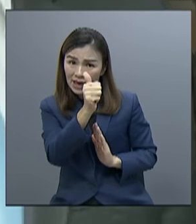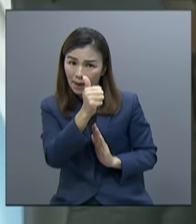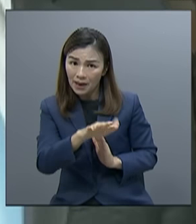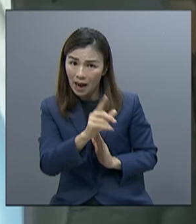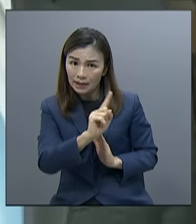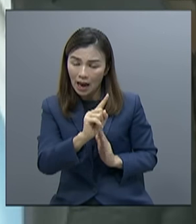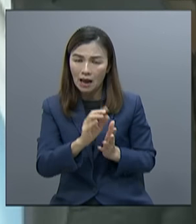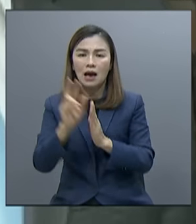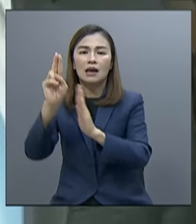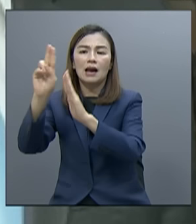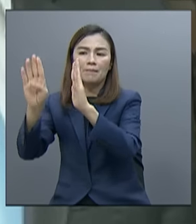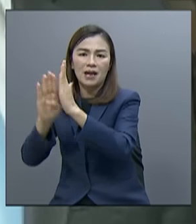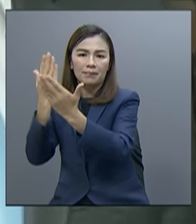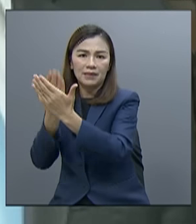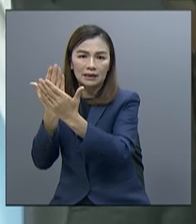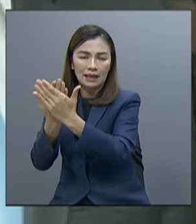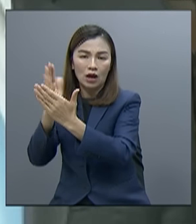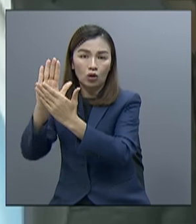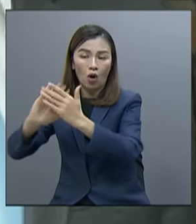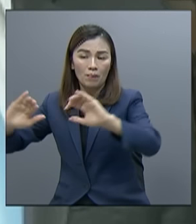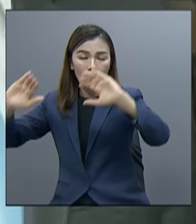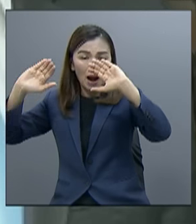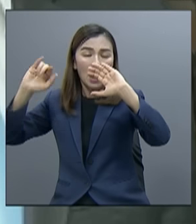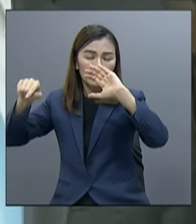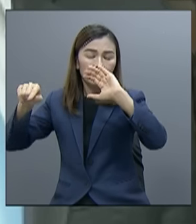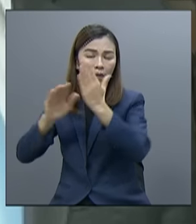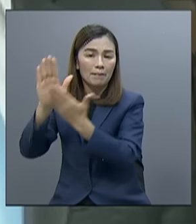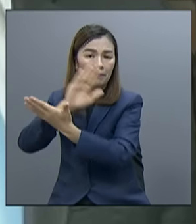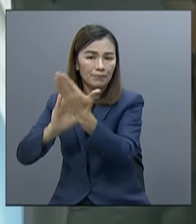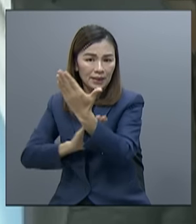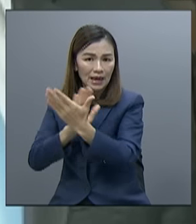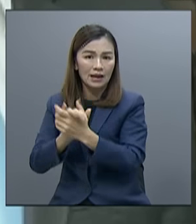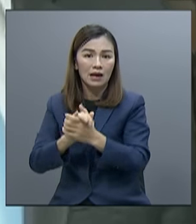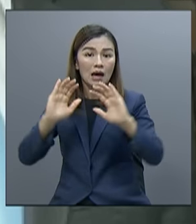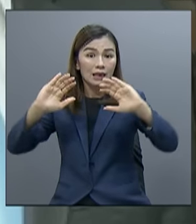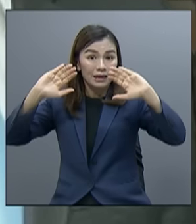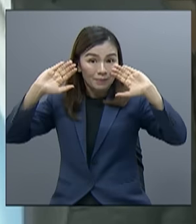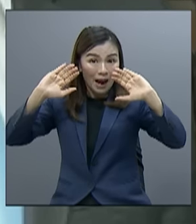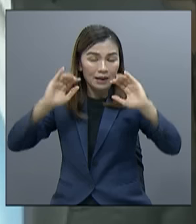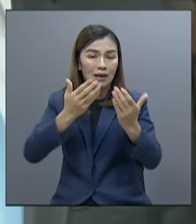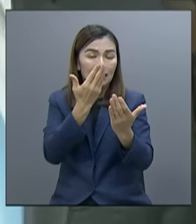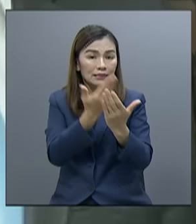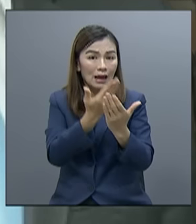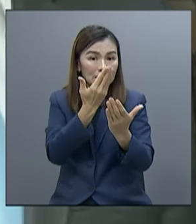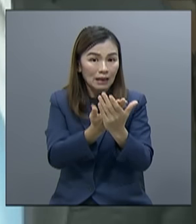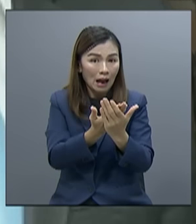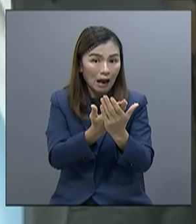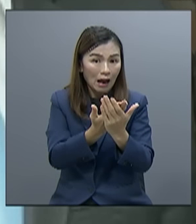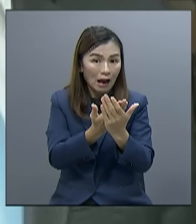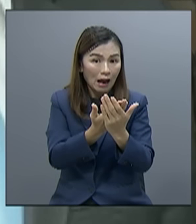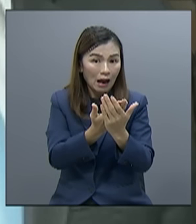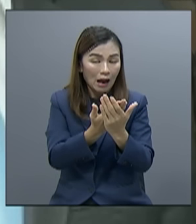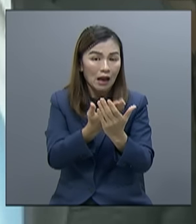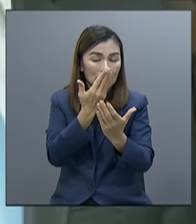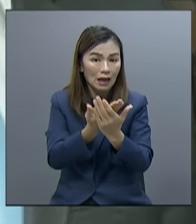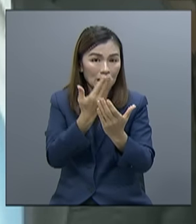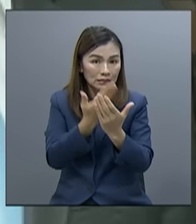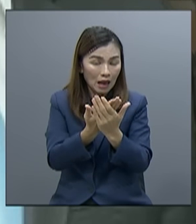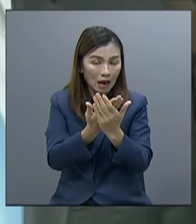ของรัฐเนี่ยเขียนไว้ชัดเจนครับว่ารัฐบาลเนี่ยไม่สามารถใช้เงินก็มันใช้ไม่สามารถใช้เงินก็ประมาณ